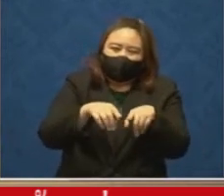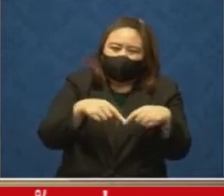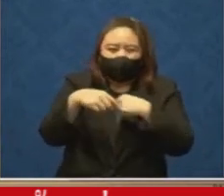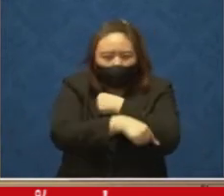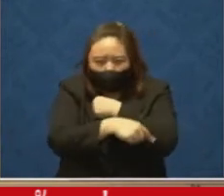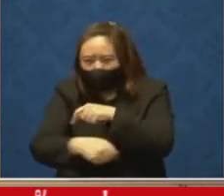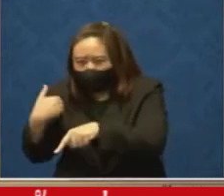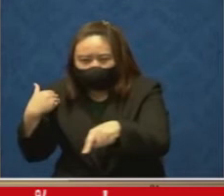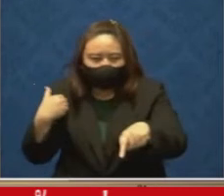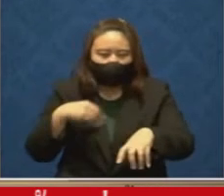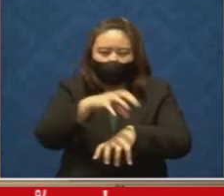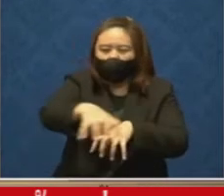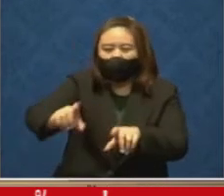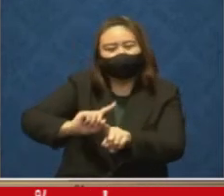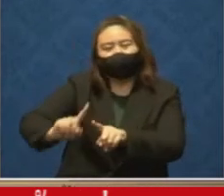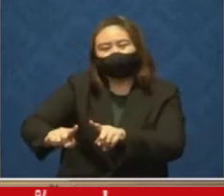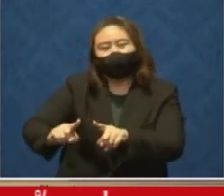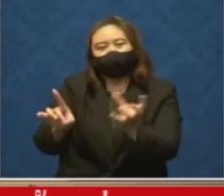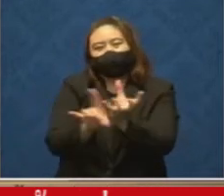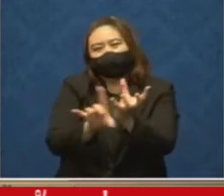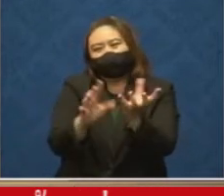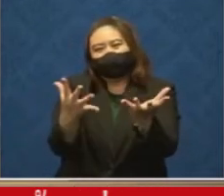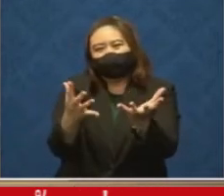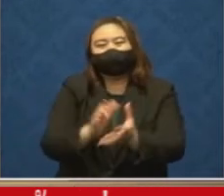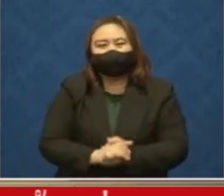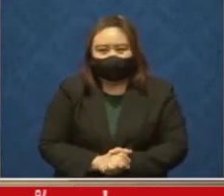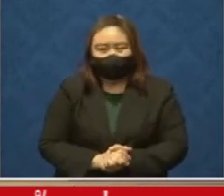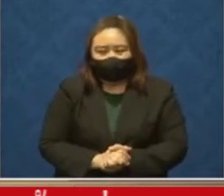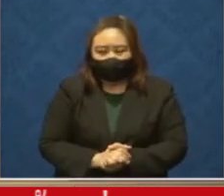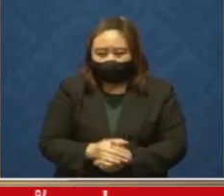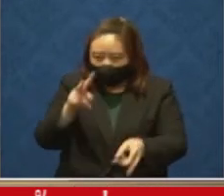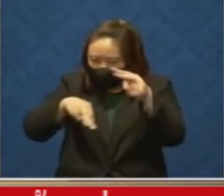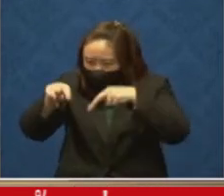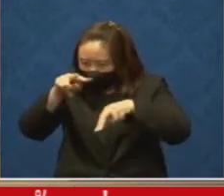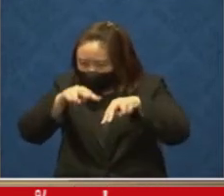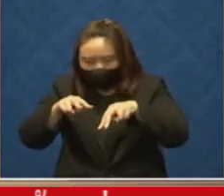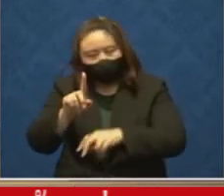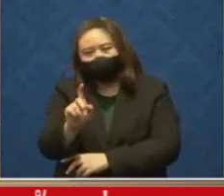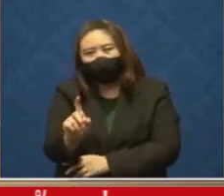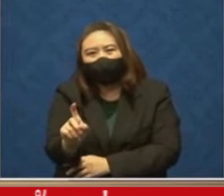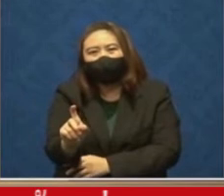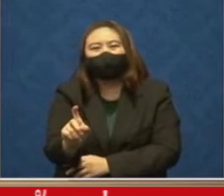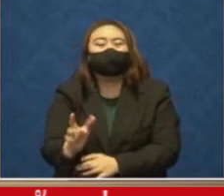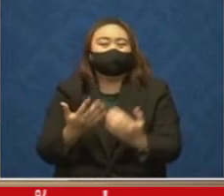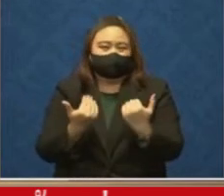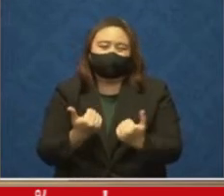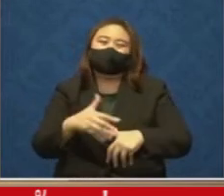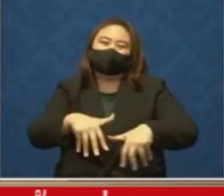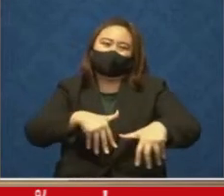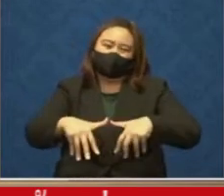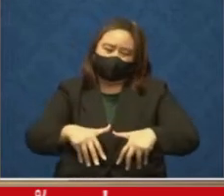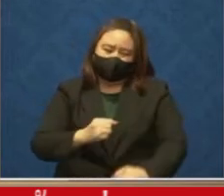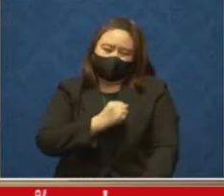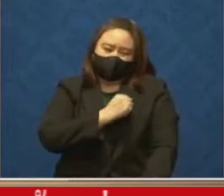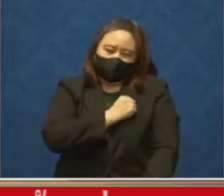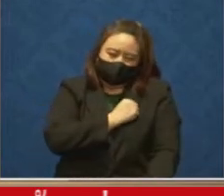ังการทจลิษย จะเต็บานเต็มเมององงกรอสระจะไม่ Lynn ประสิทดิภาพกระบวน การตวสอบจะล้มเหวครับทุก